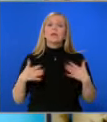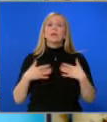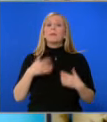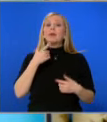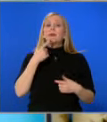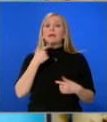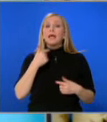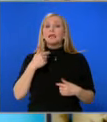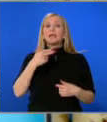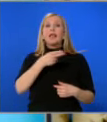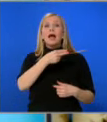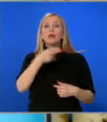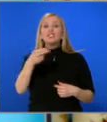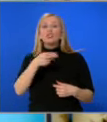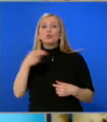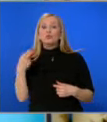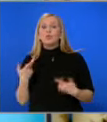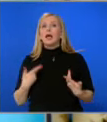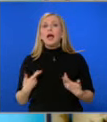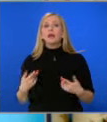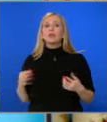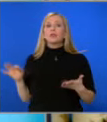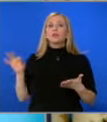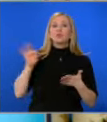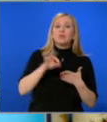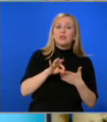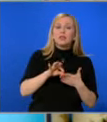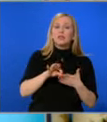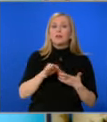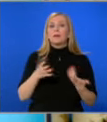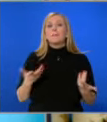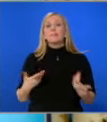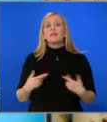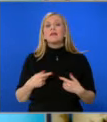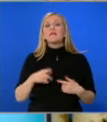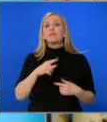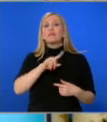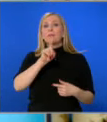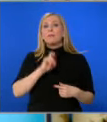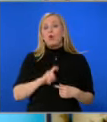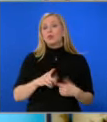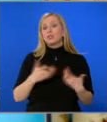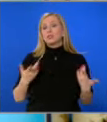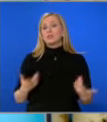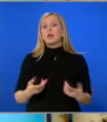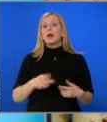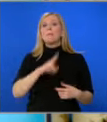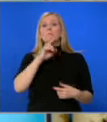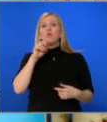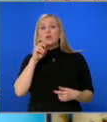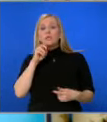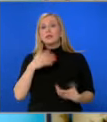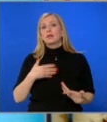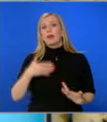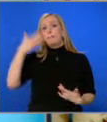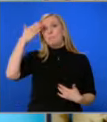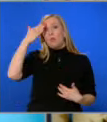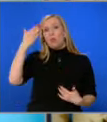наименованията на институциите, как да бъдат достигнати. Става дума за полиция, за болници,